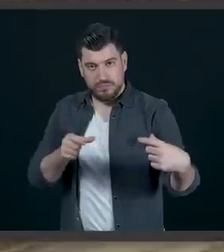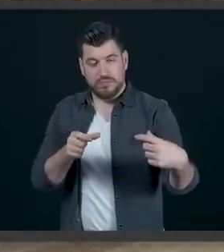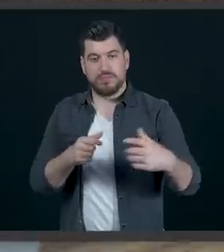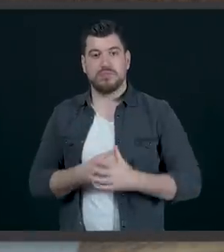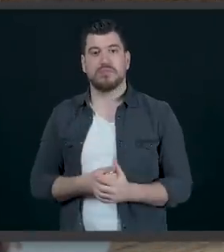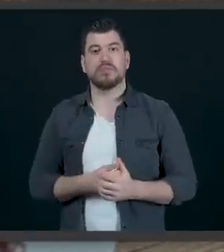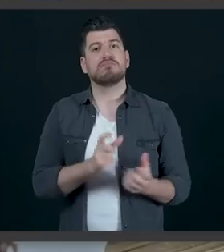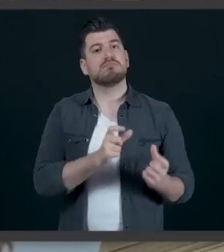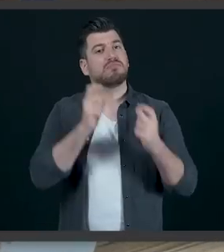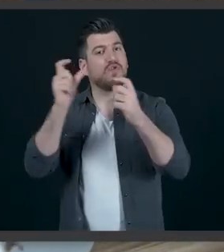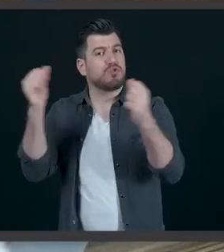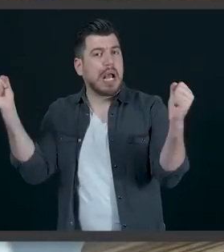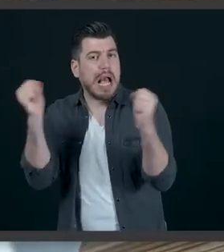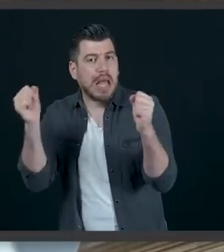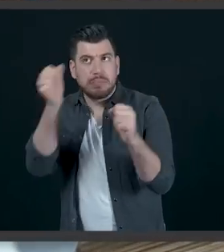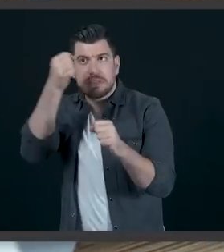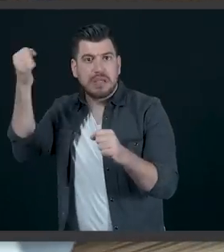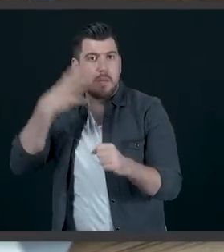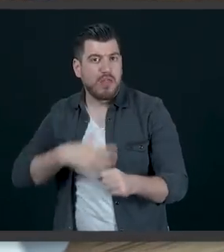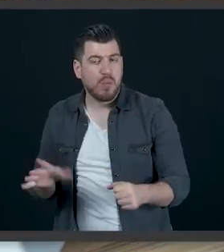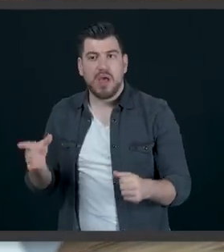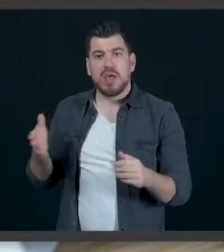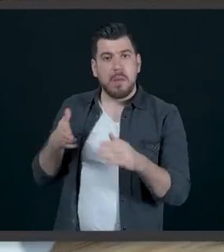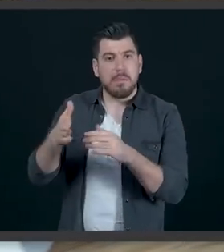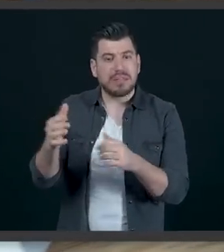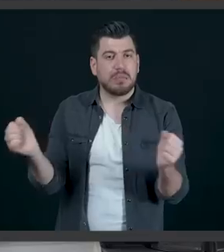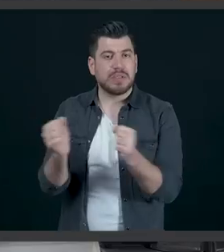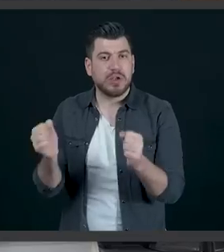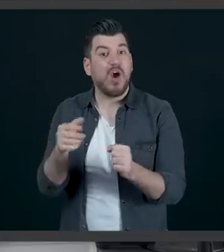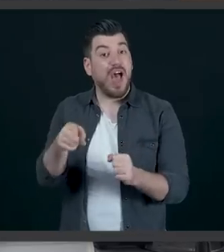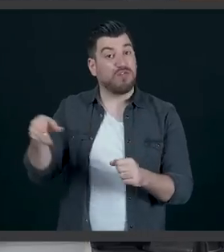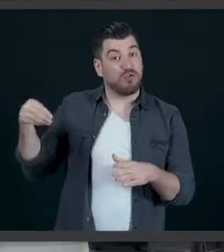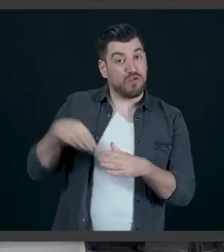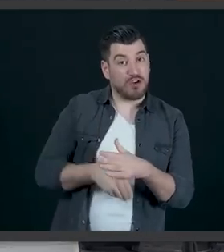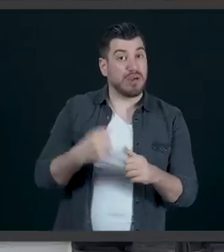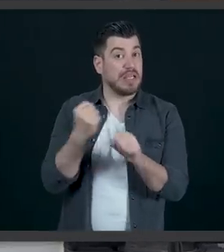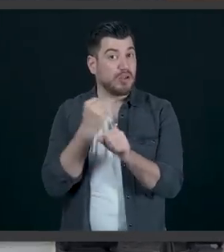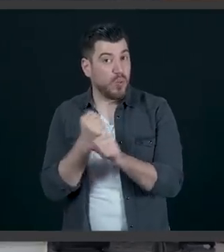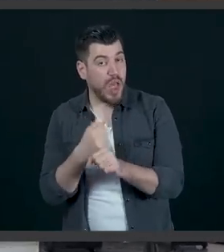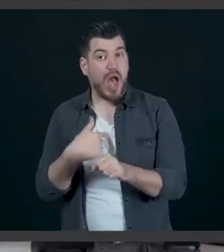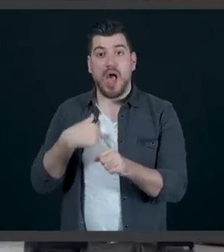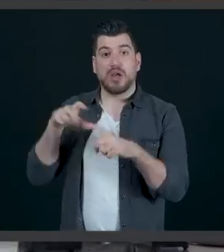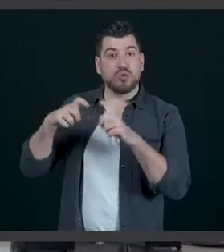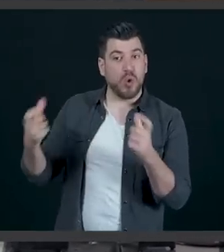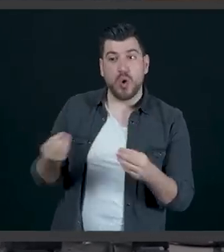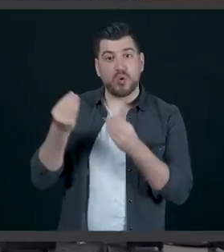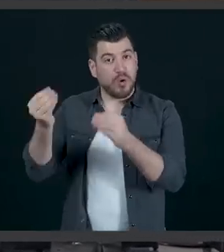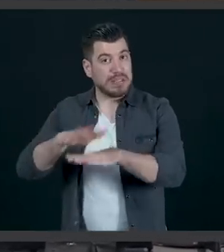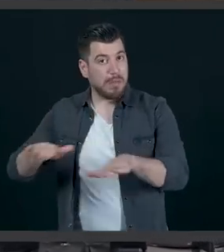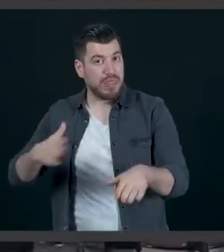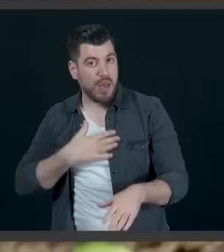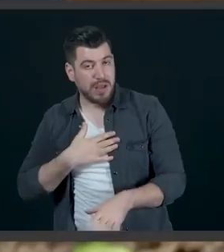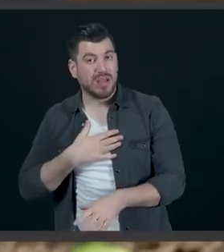Τι συντηρούμε στην κατάψυξη, στο ψυγείο, τυλίγουμε μεμβράνη, παίρνουμε μαζί μας στο γυμναστήριο, παίρνουμε μαζί μας στη δουλειά, δίνουμε στα παιδιά μας στο